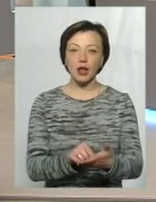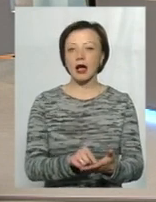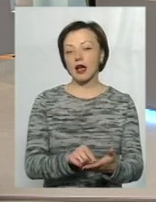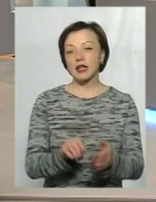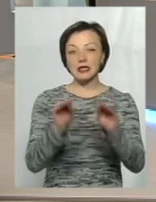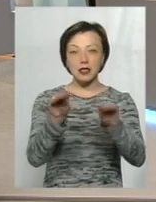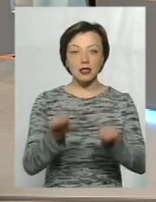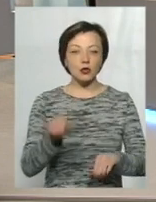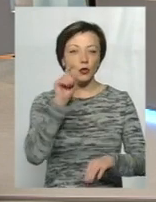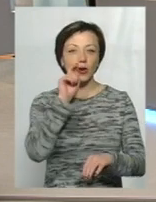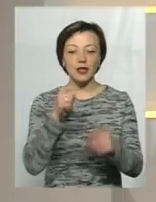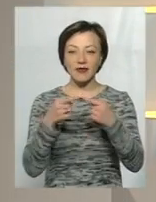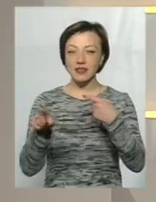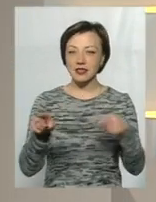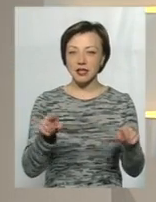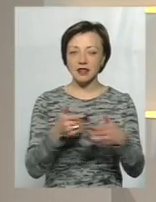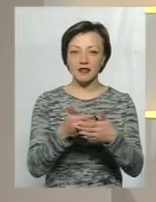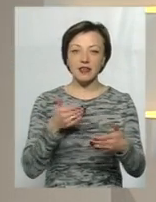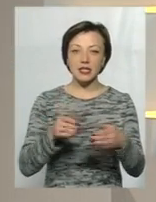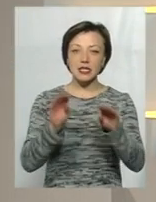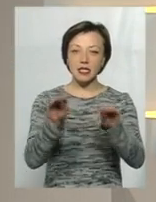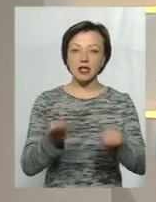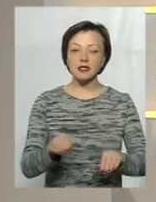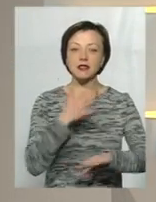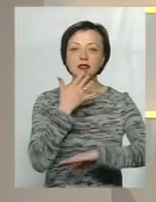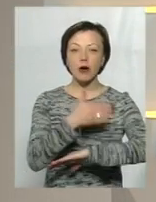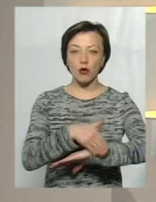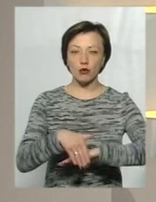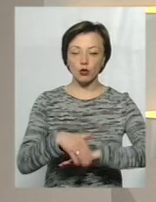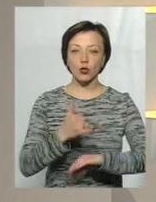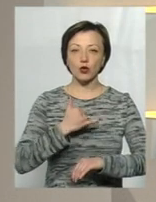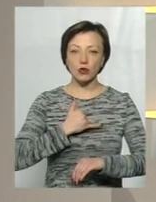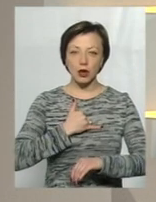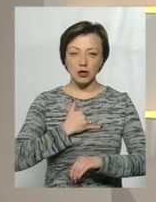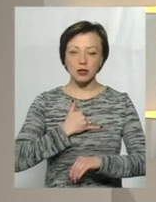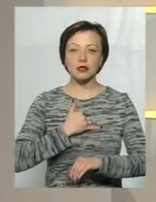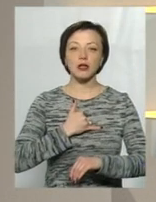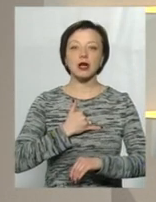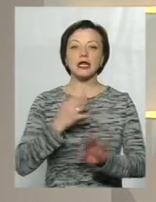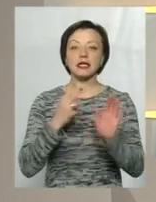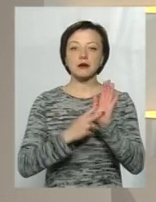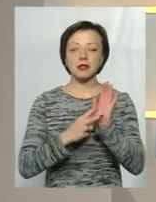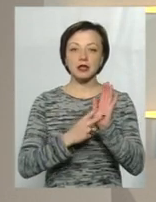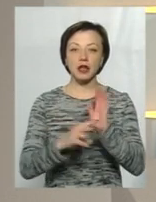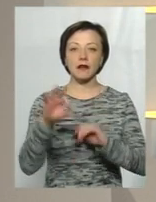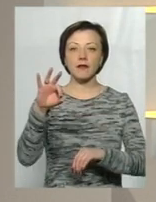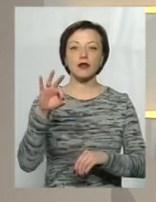статистика в Україні дуже відрізняється від статистики за кордоном. Так, в нас вона говорить, що